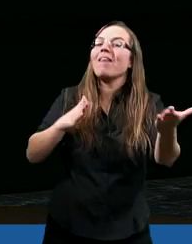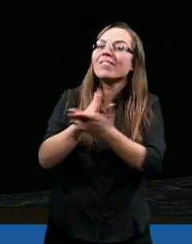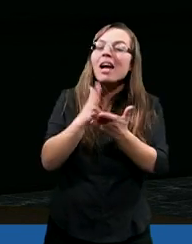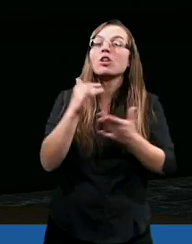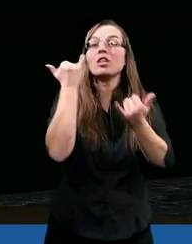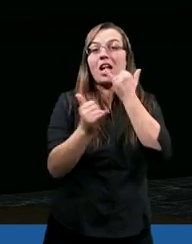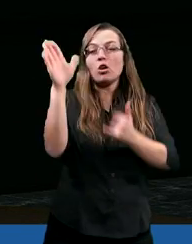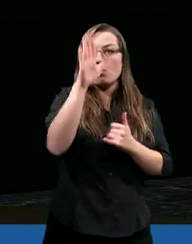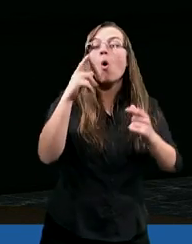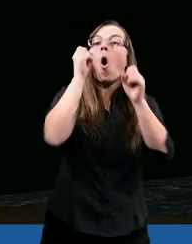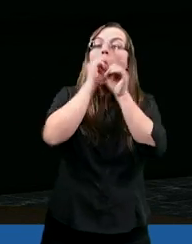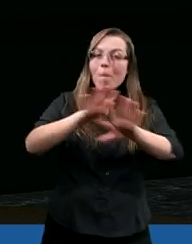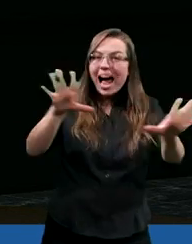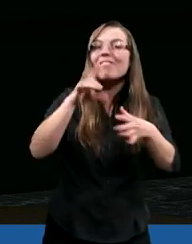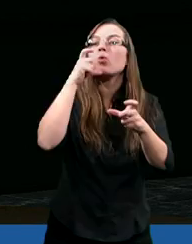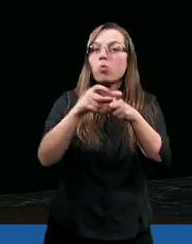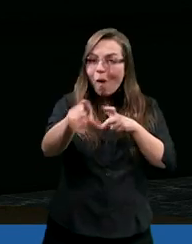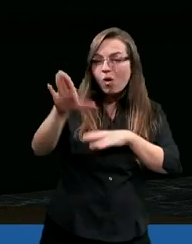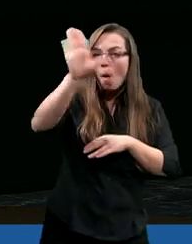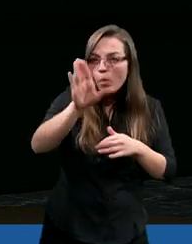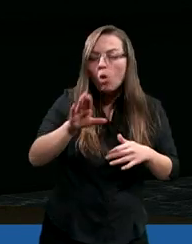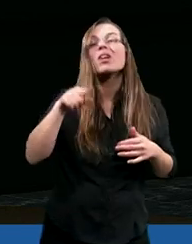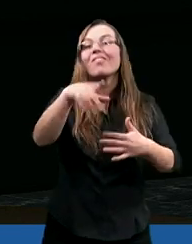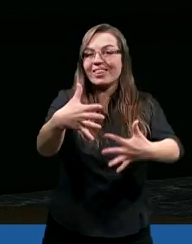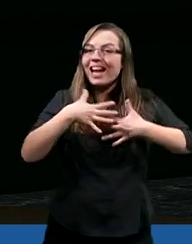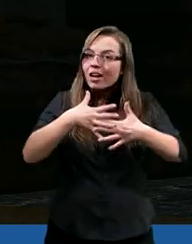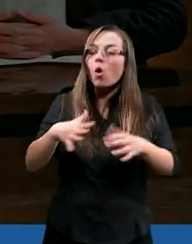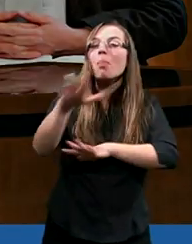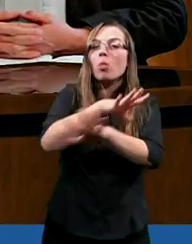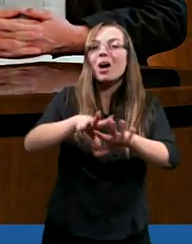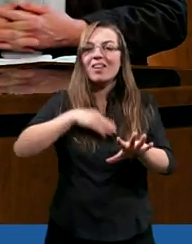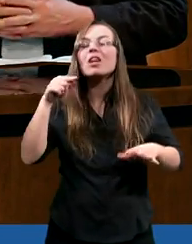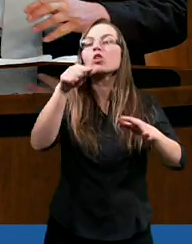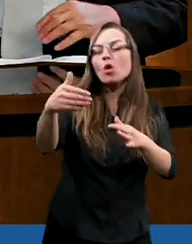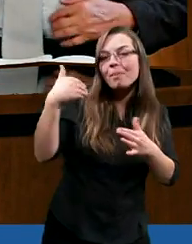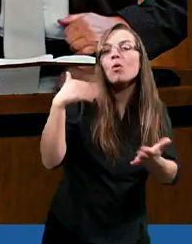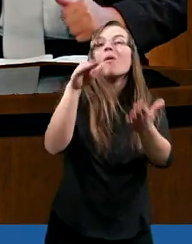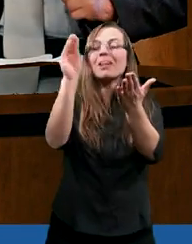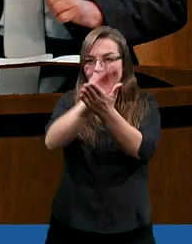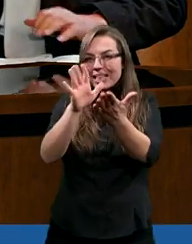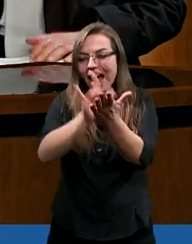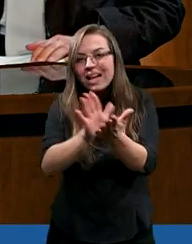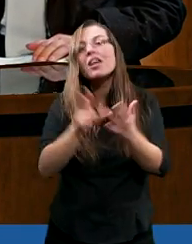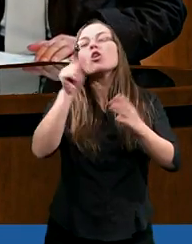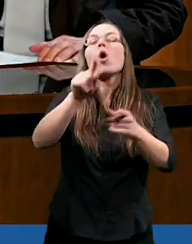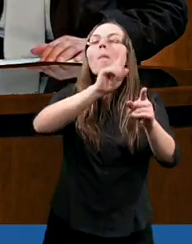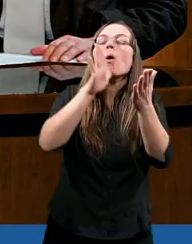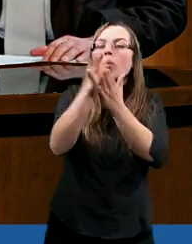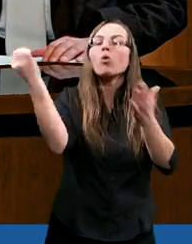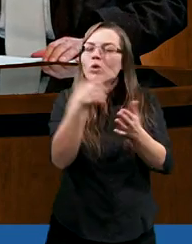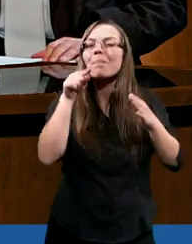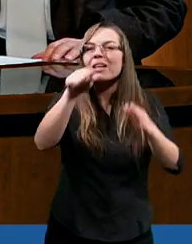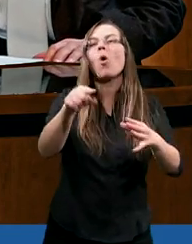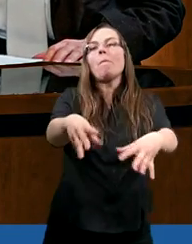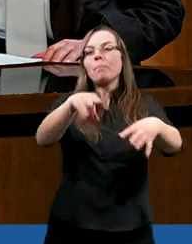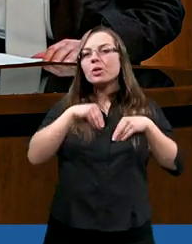Bóg objawił w Słowie Bożym pod natchnieniem Ducha Świętego to było spisane, to po prostu trzeba to przyjąć,